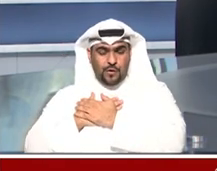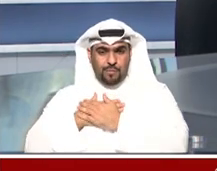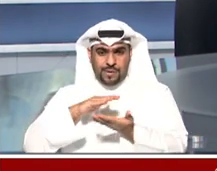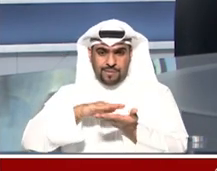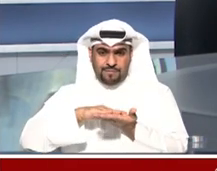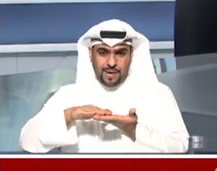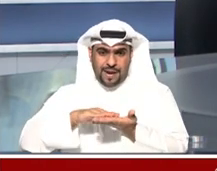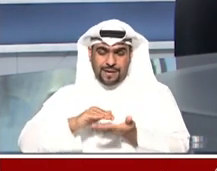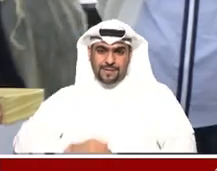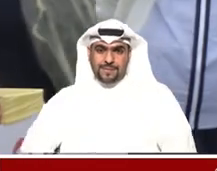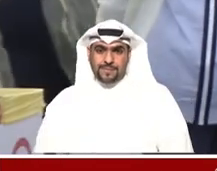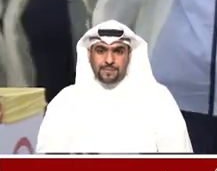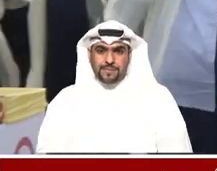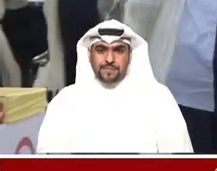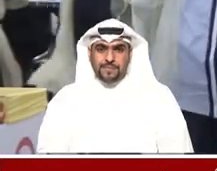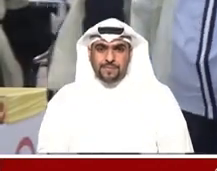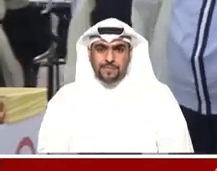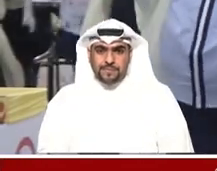الأرض.